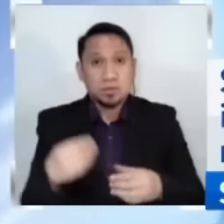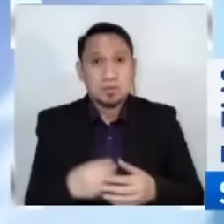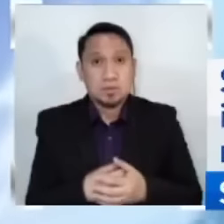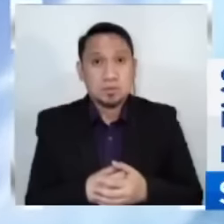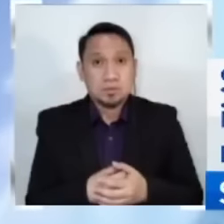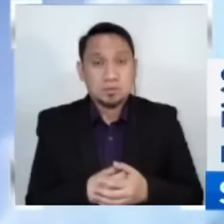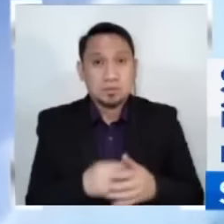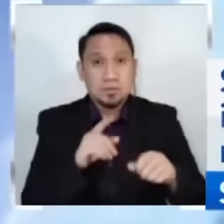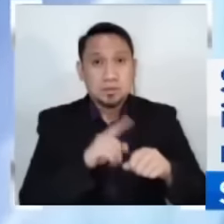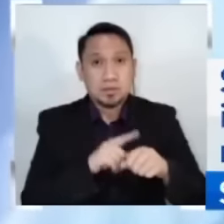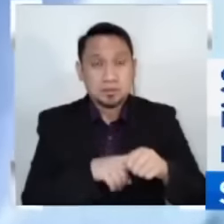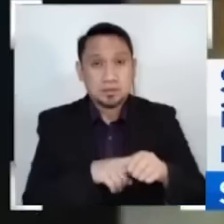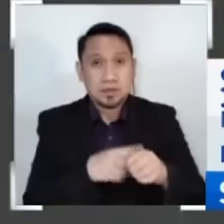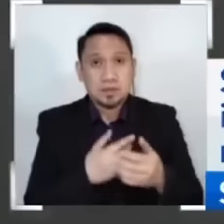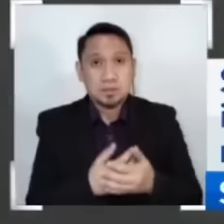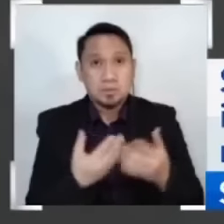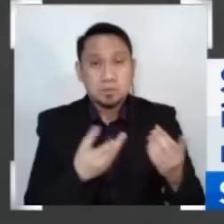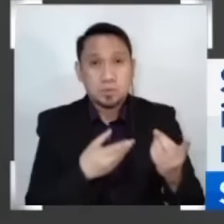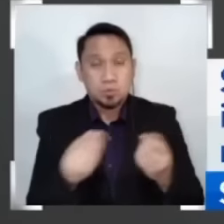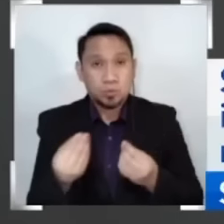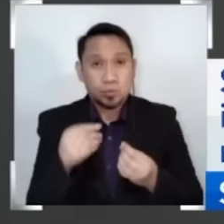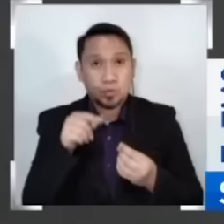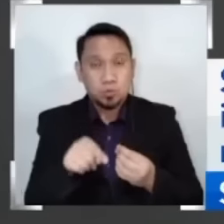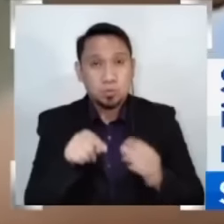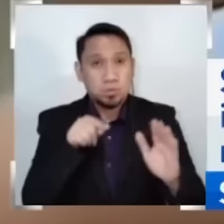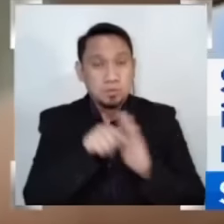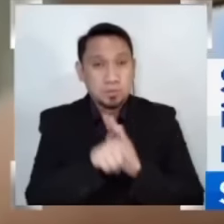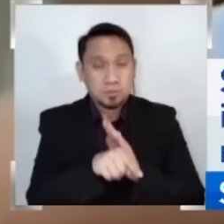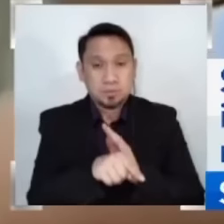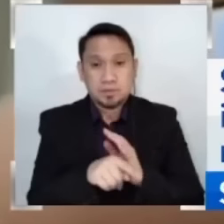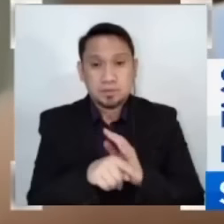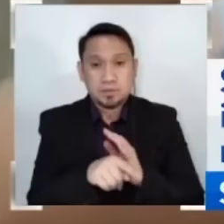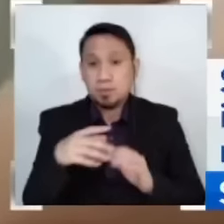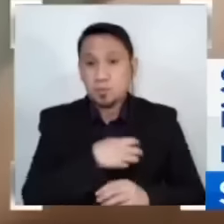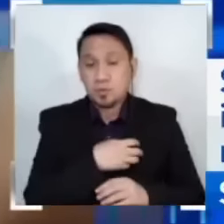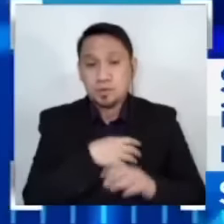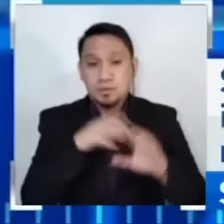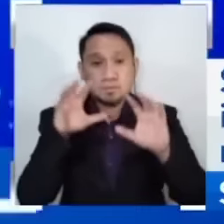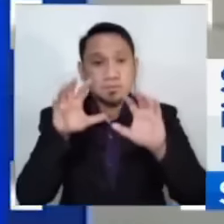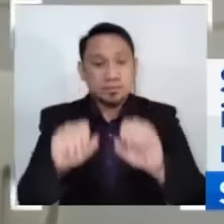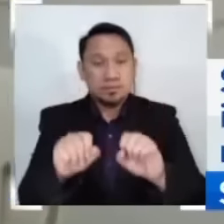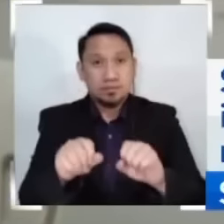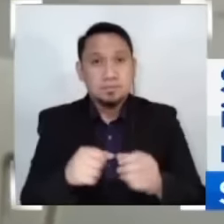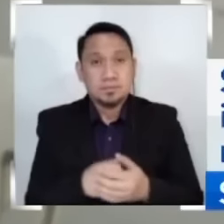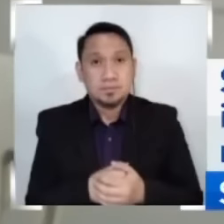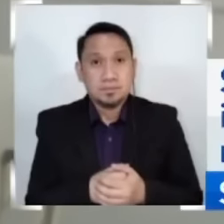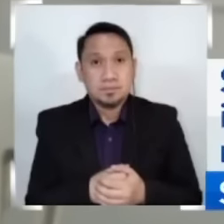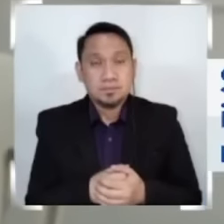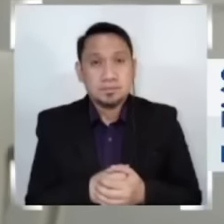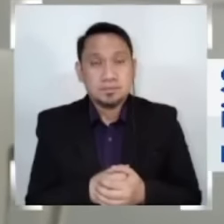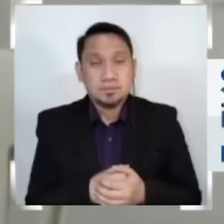matapos isagawa ang krimen. Agad siyang inaresto ng mga polis pero itinanggi raw niya ang mga paratang. Ano namin yung cellphone na suspect